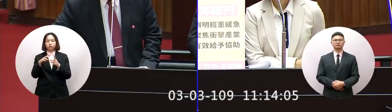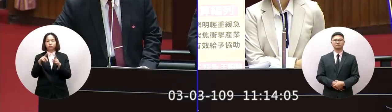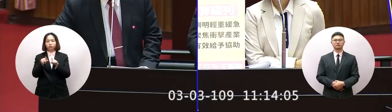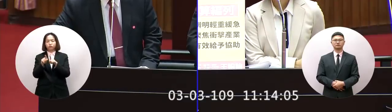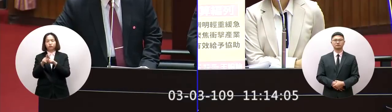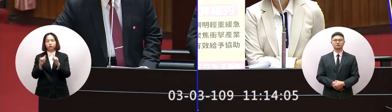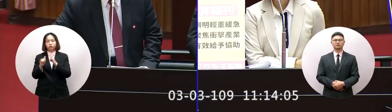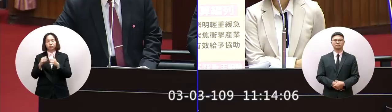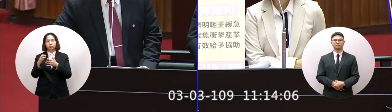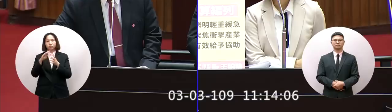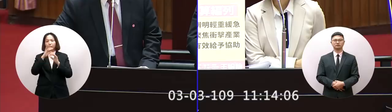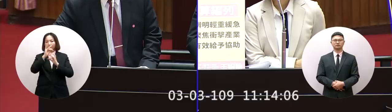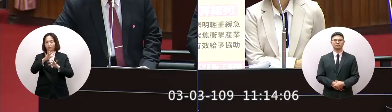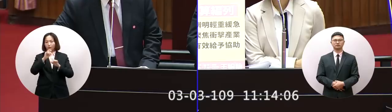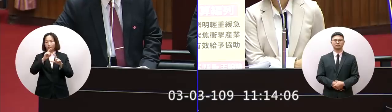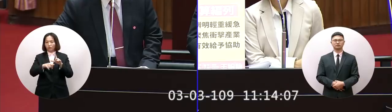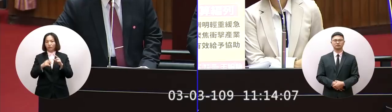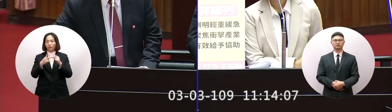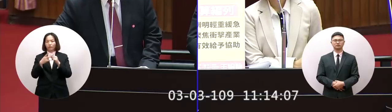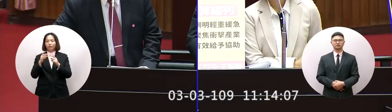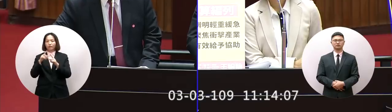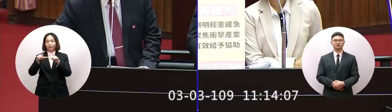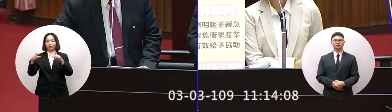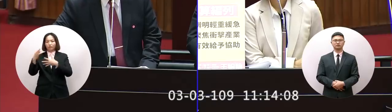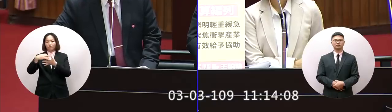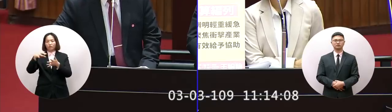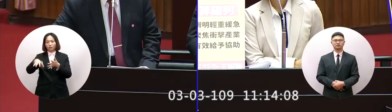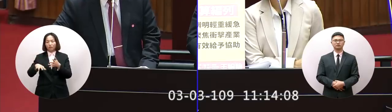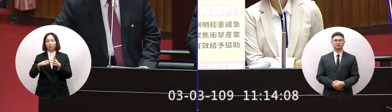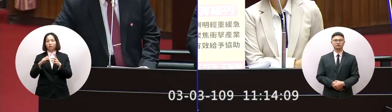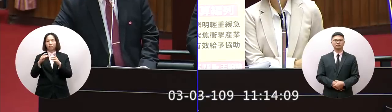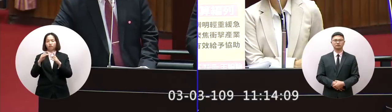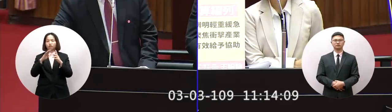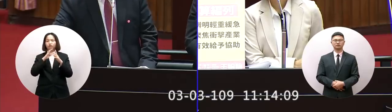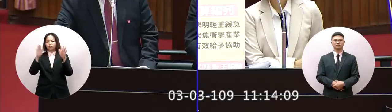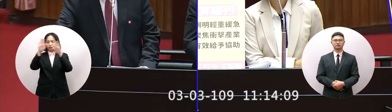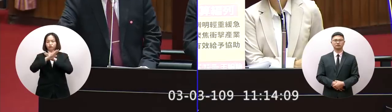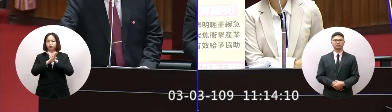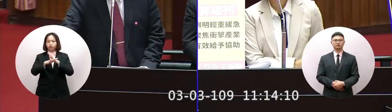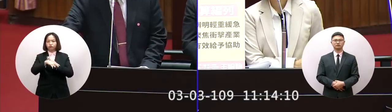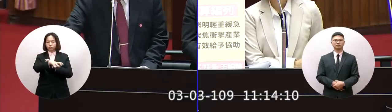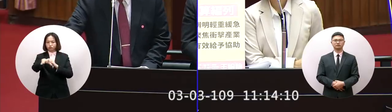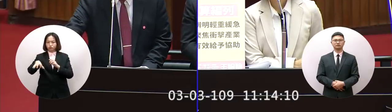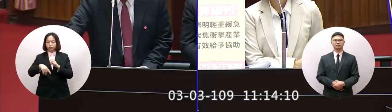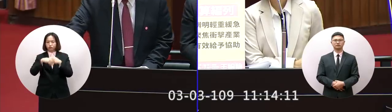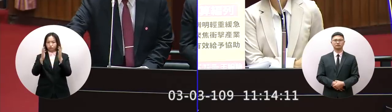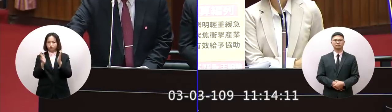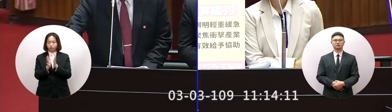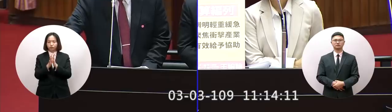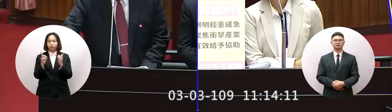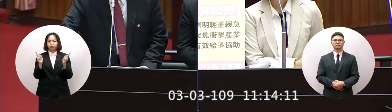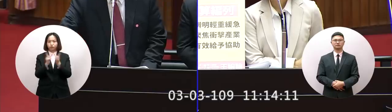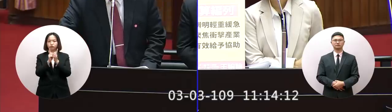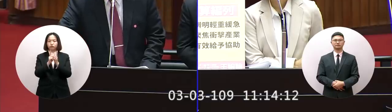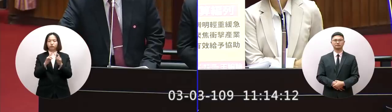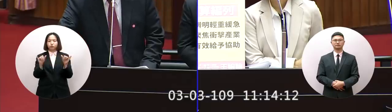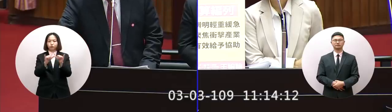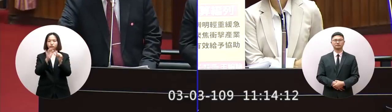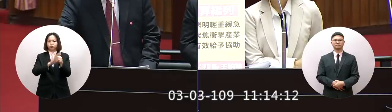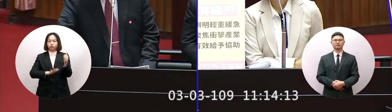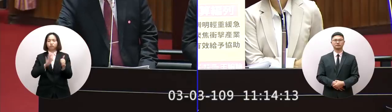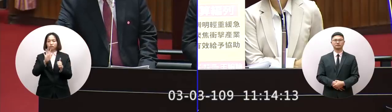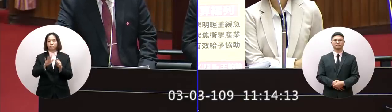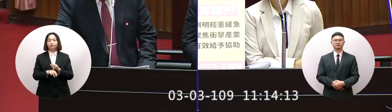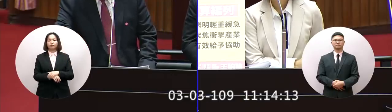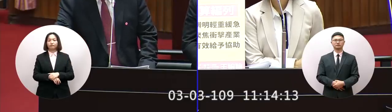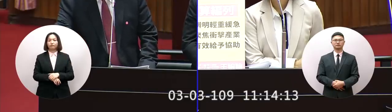售包括百货跟卖场、商圈、夜市，这些都遭受到相当大的冲